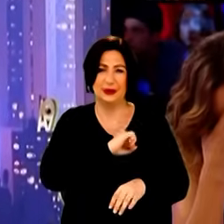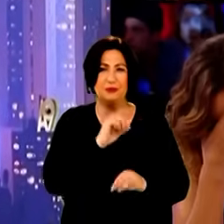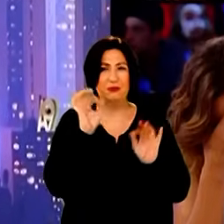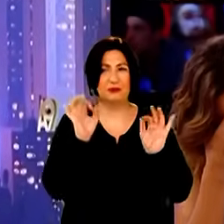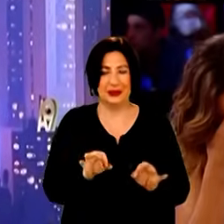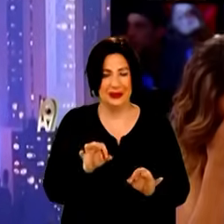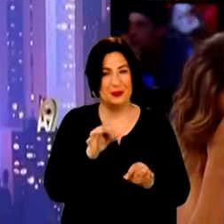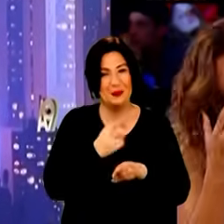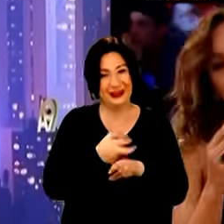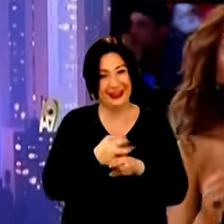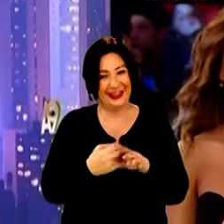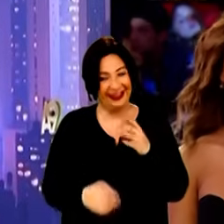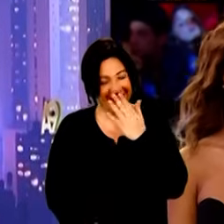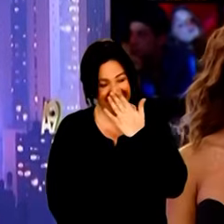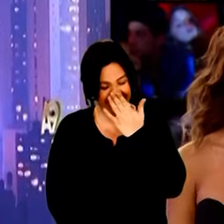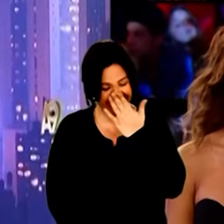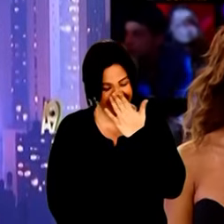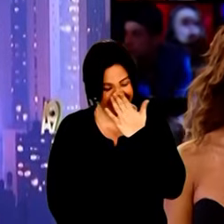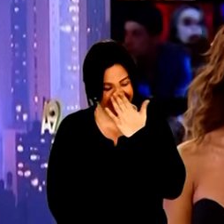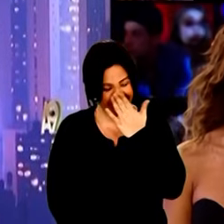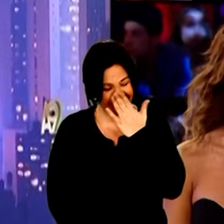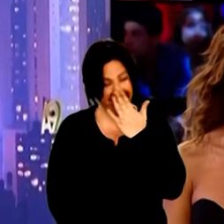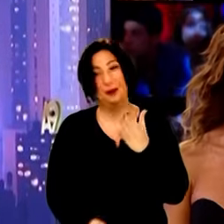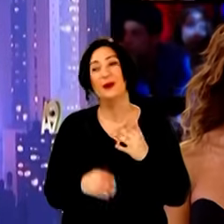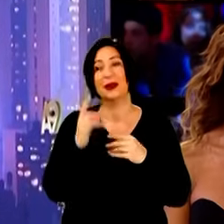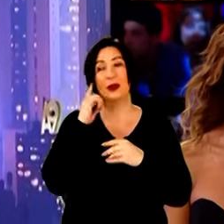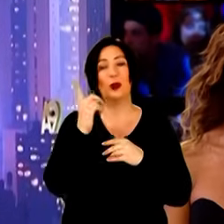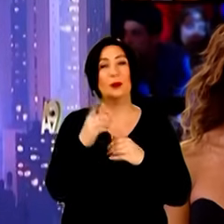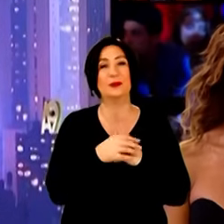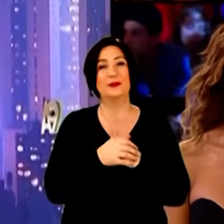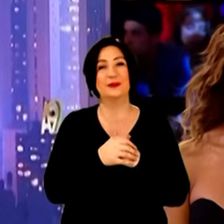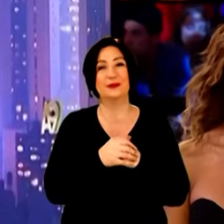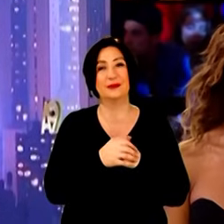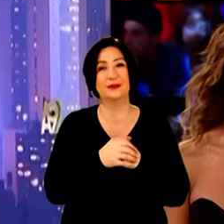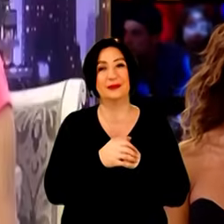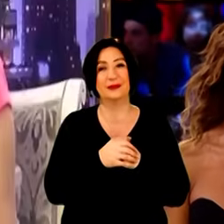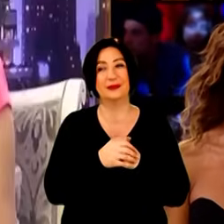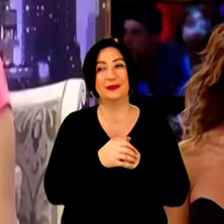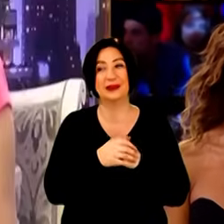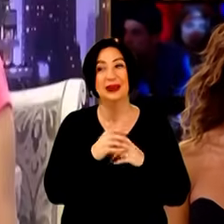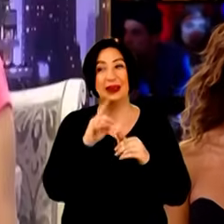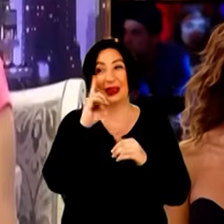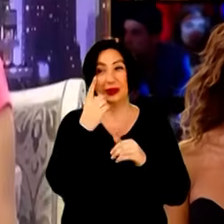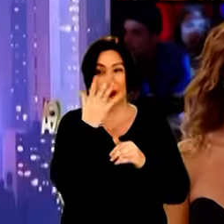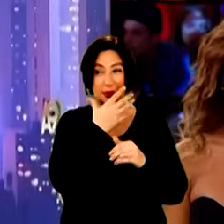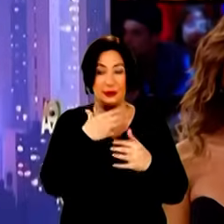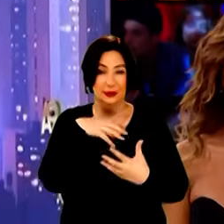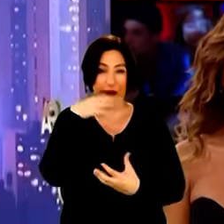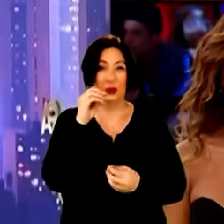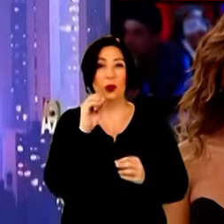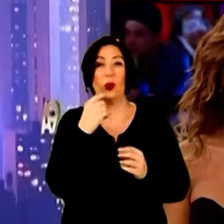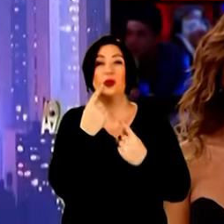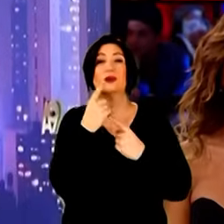duyduğun maşallah. Maşallah. Didem hocam dinliyorum. İnşallah hocam. Hocam yalnız karizmanızın üzerinde